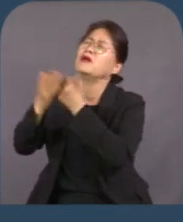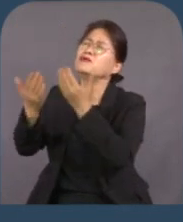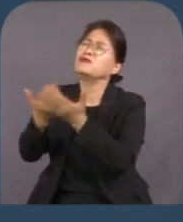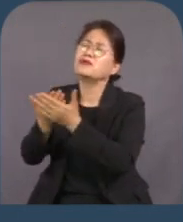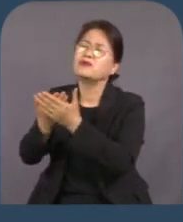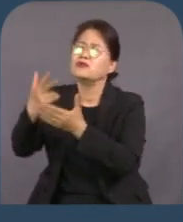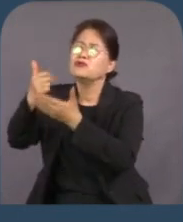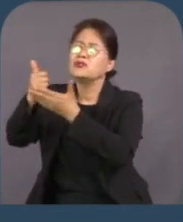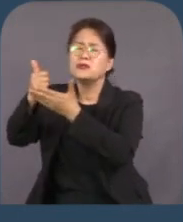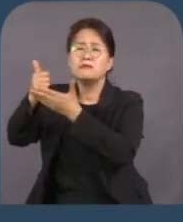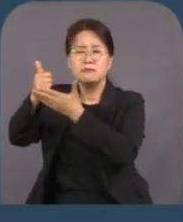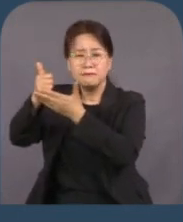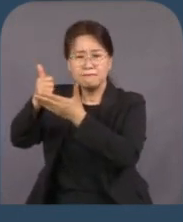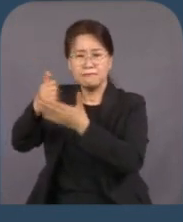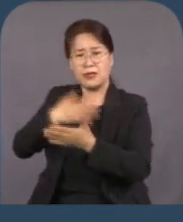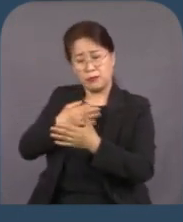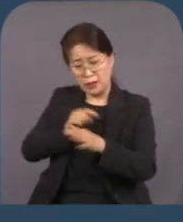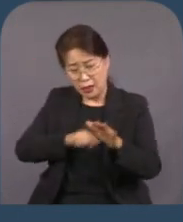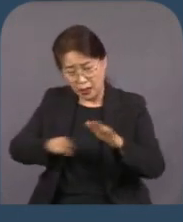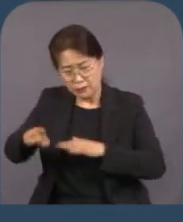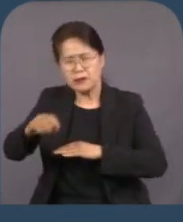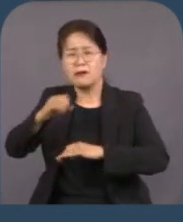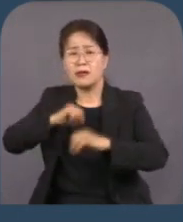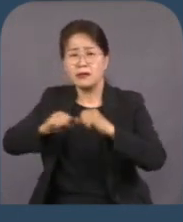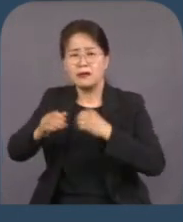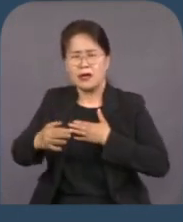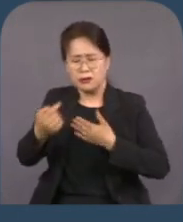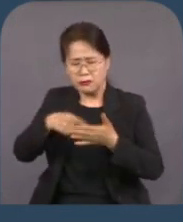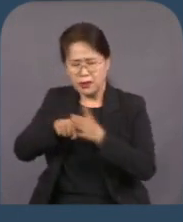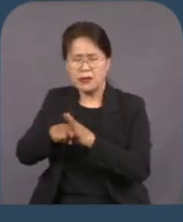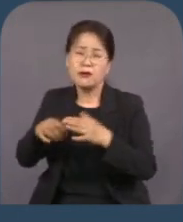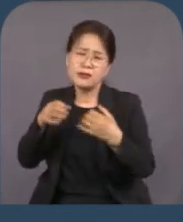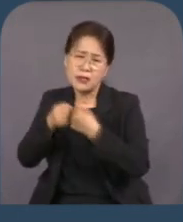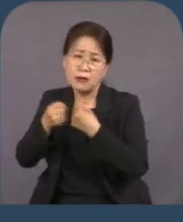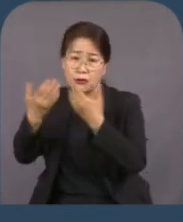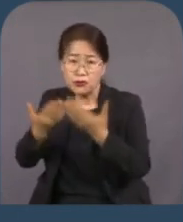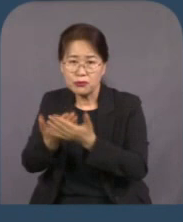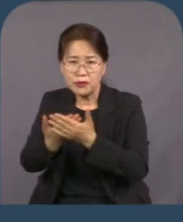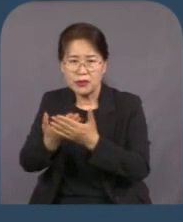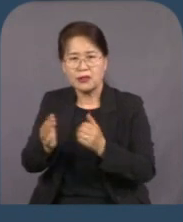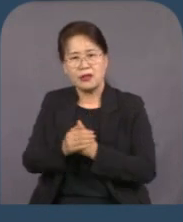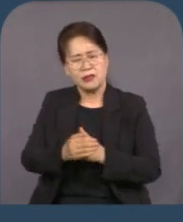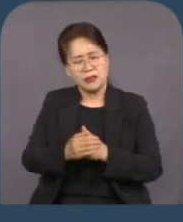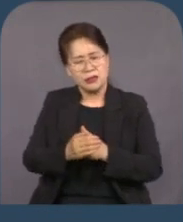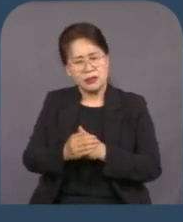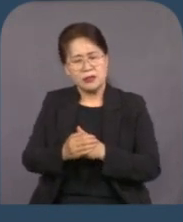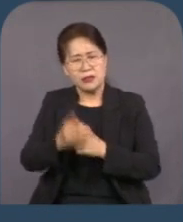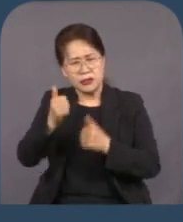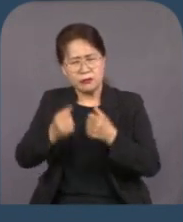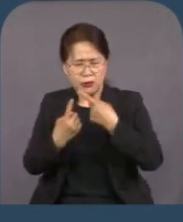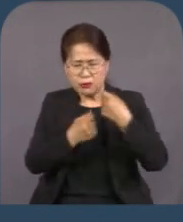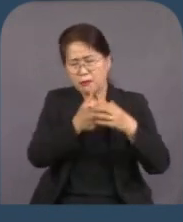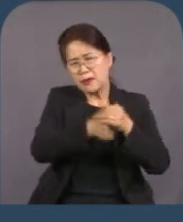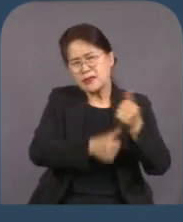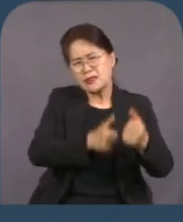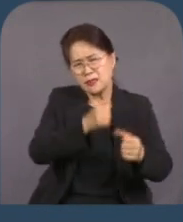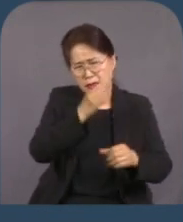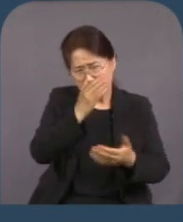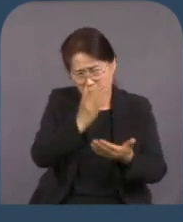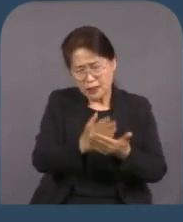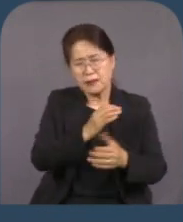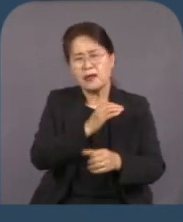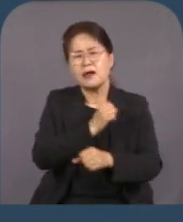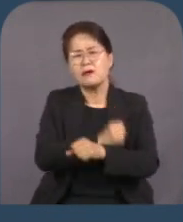주님 나보다 앞서 행하시며 나를 위하여 싸워 주십시오 나를 시험에 들지 않게 하시며 내게 새 힘을